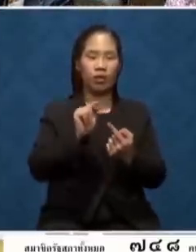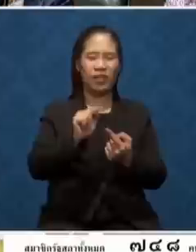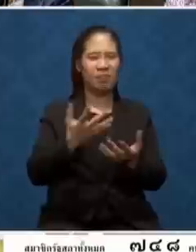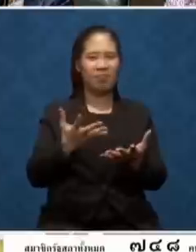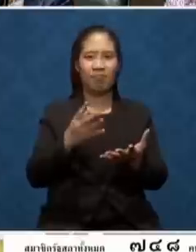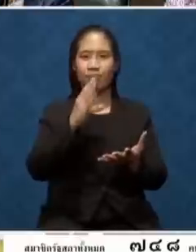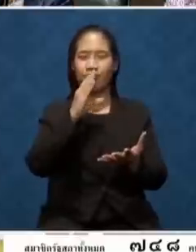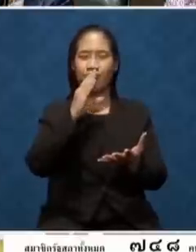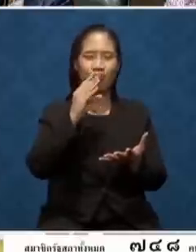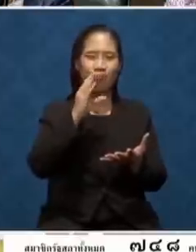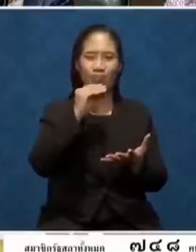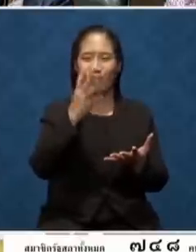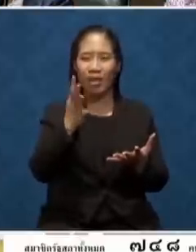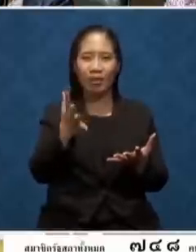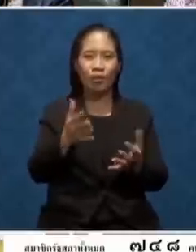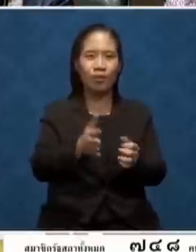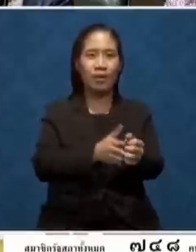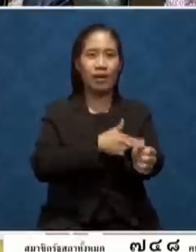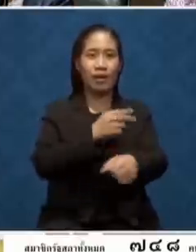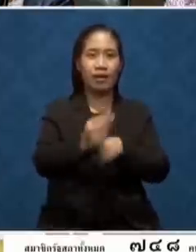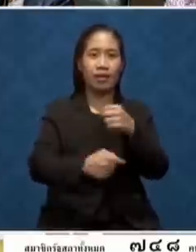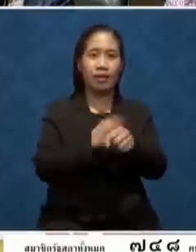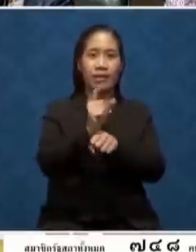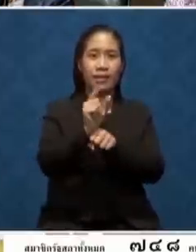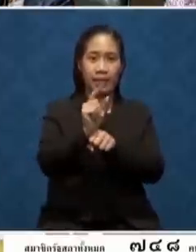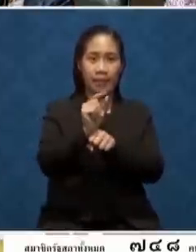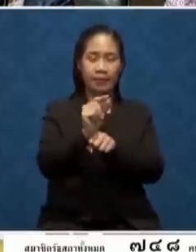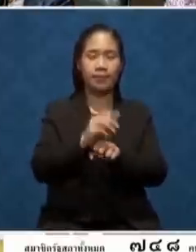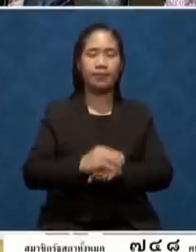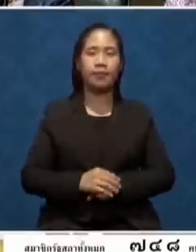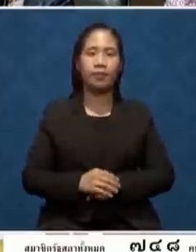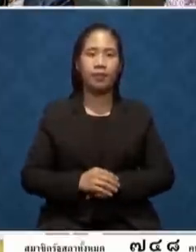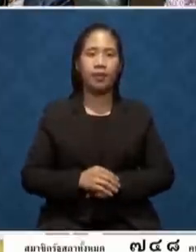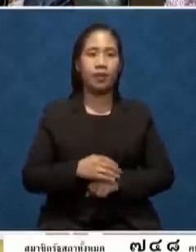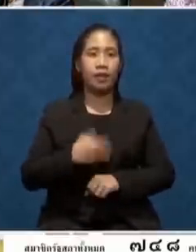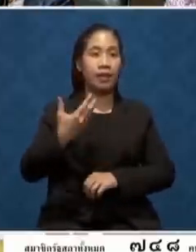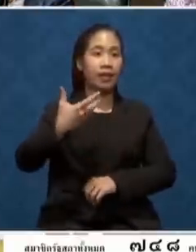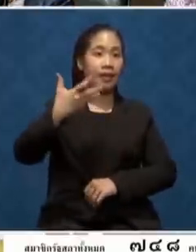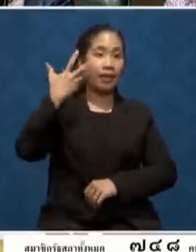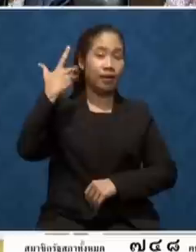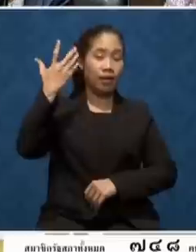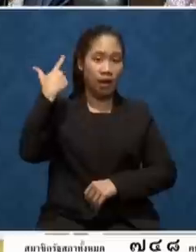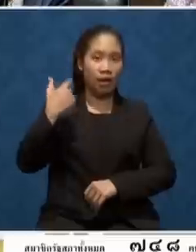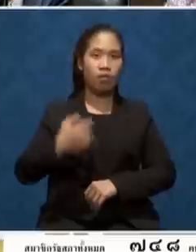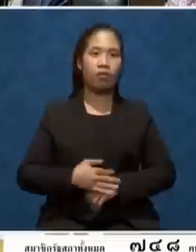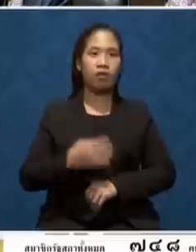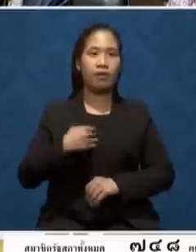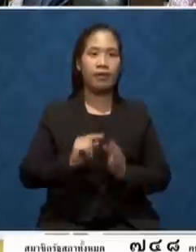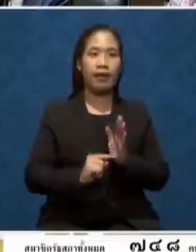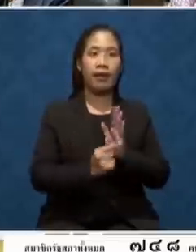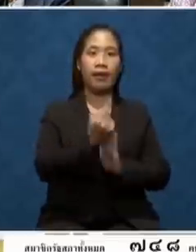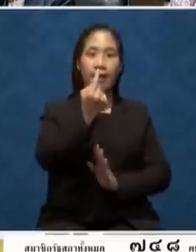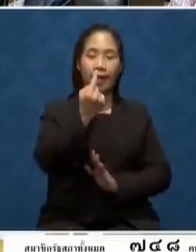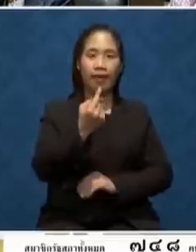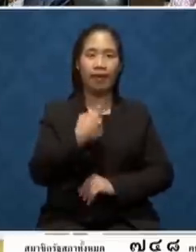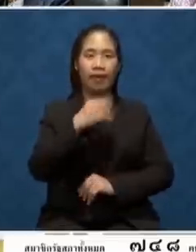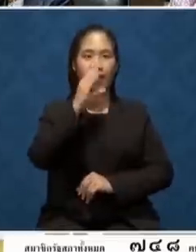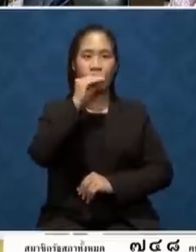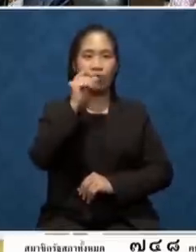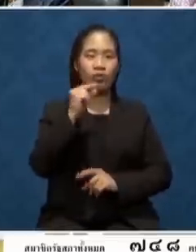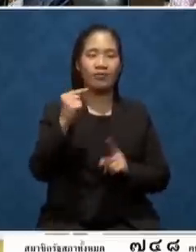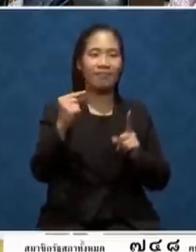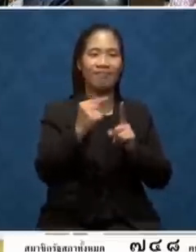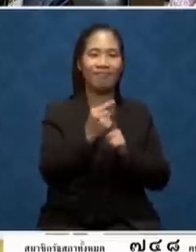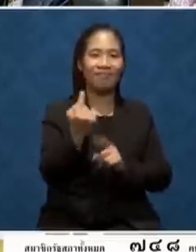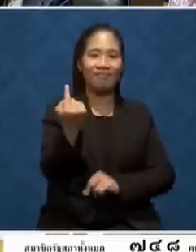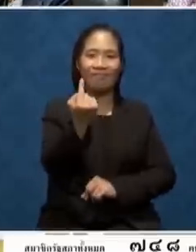มาประมาณ 20ปีในครั้งที่แล้วได้พูดครั้งแรกก็พูดคำ